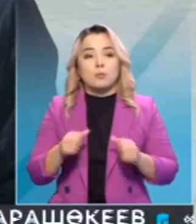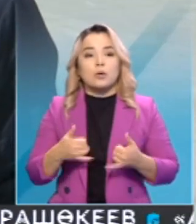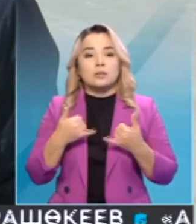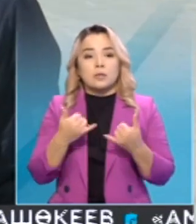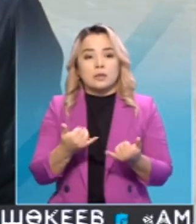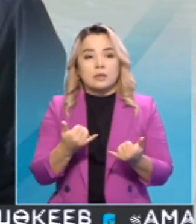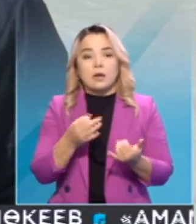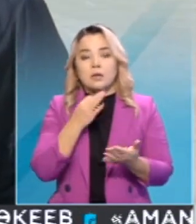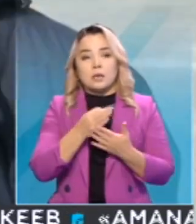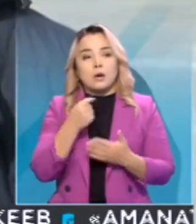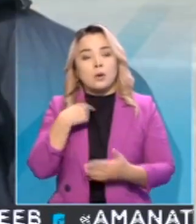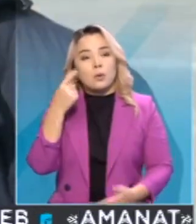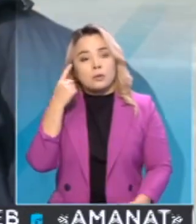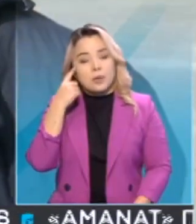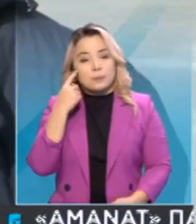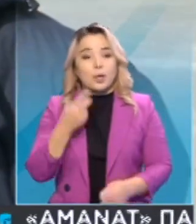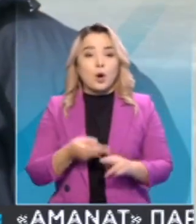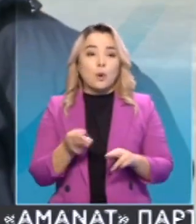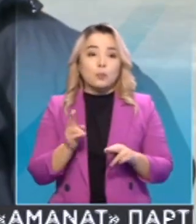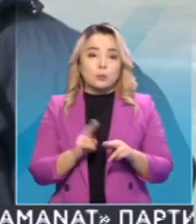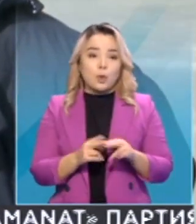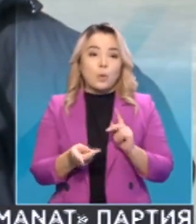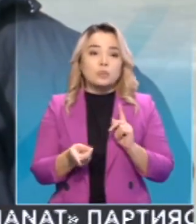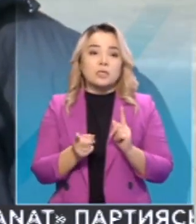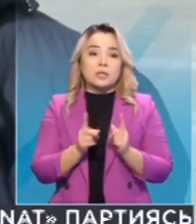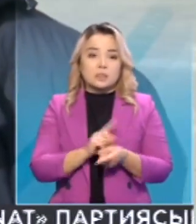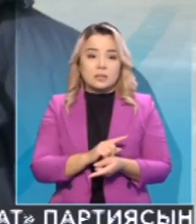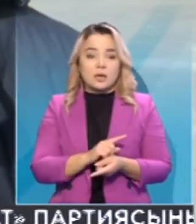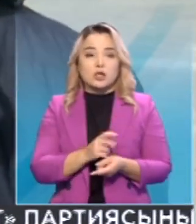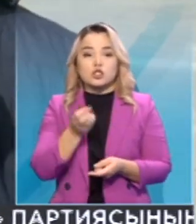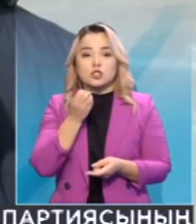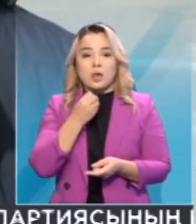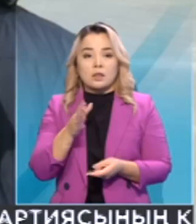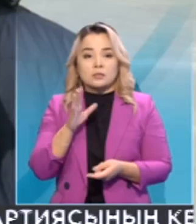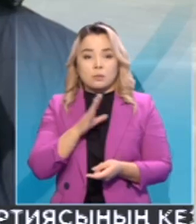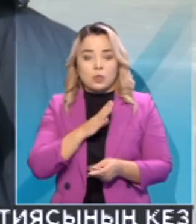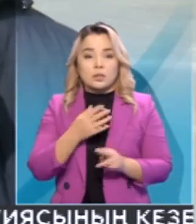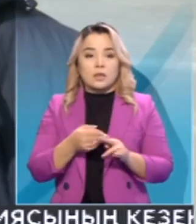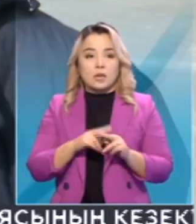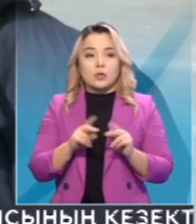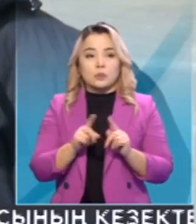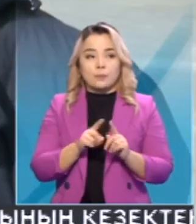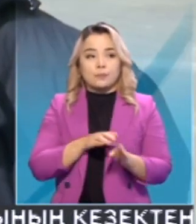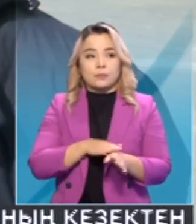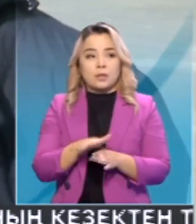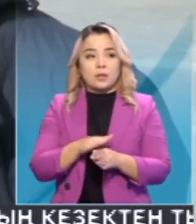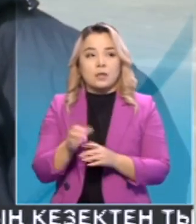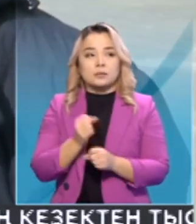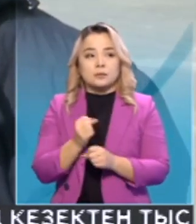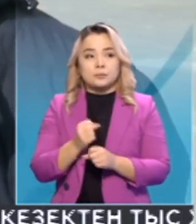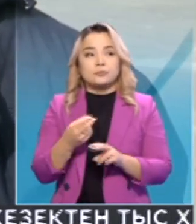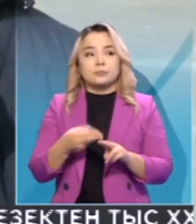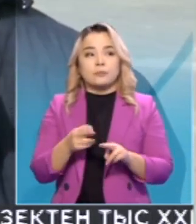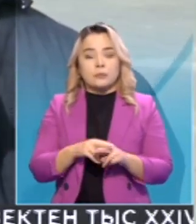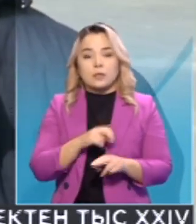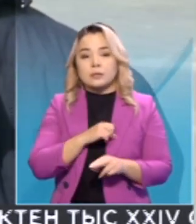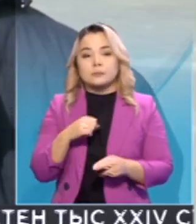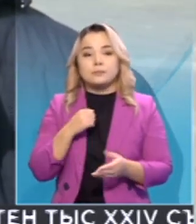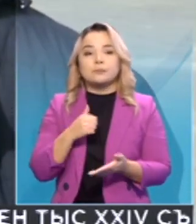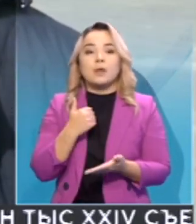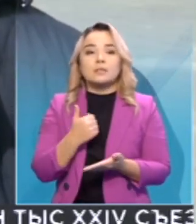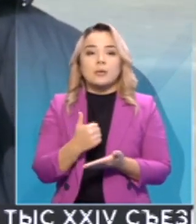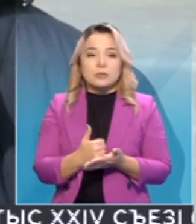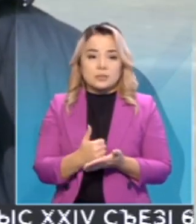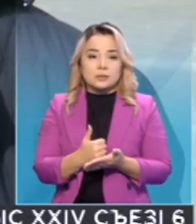деп ойлаймын. Бұлай енді өзгерістер жақсы болып атыр, болатқан жоқ емес. Енді ең